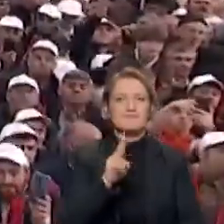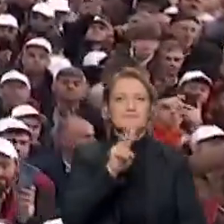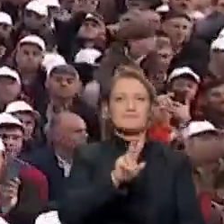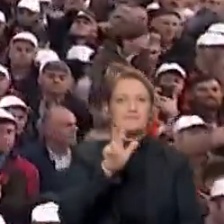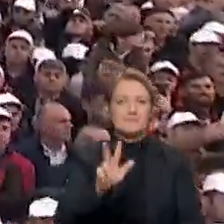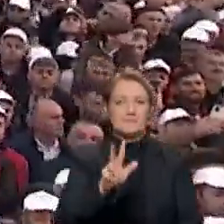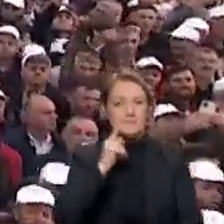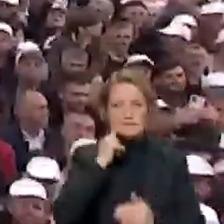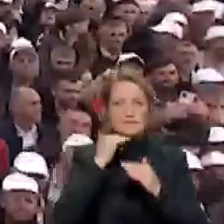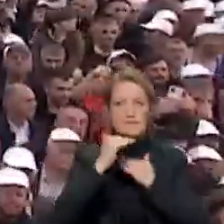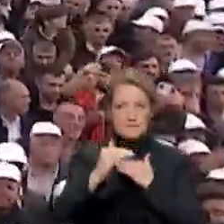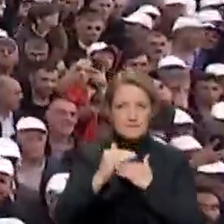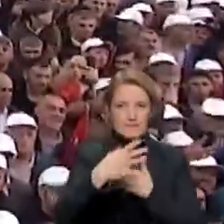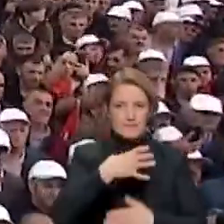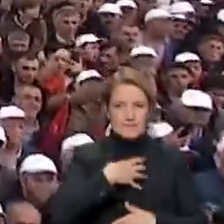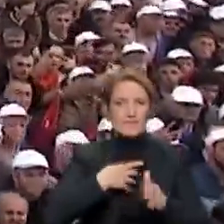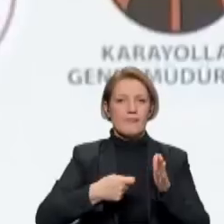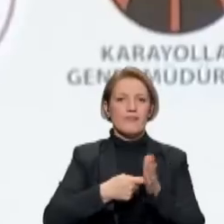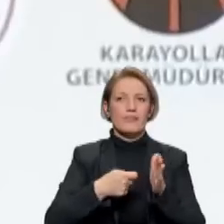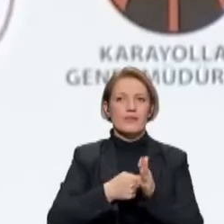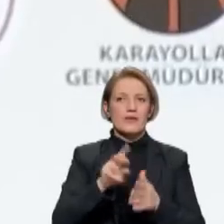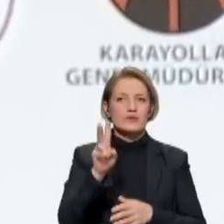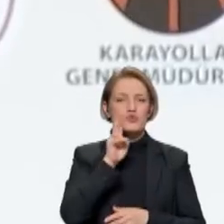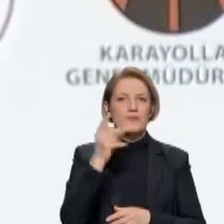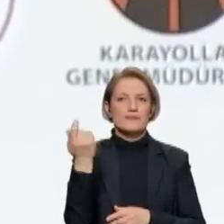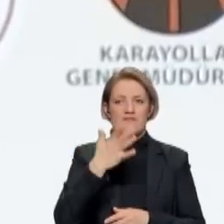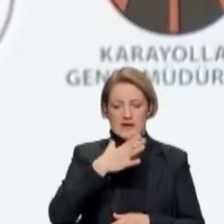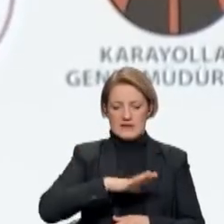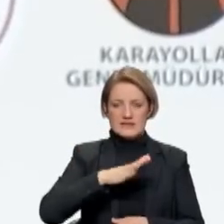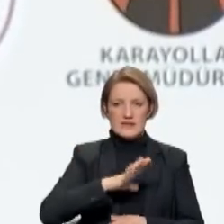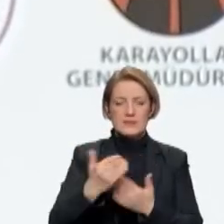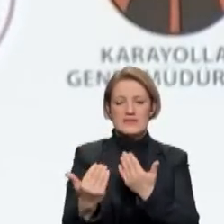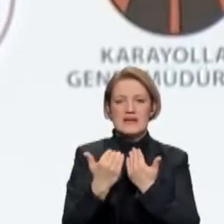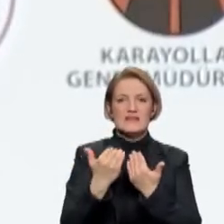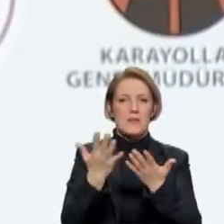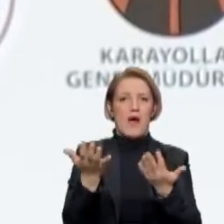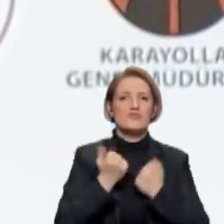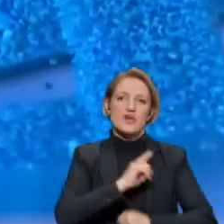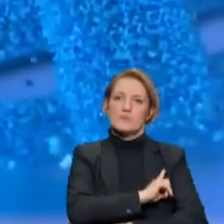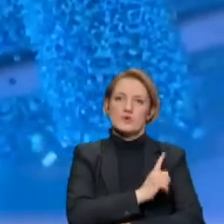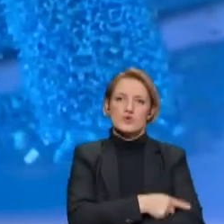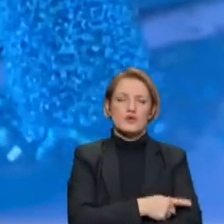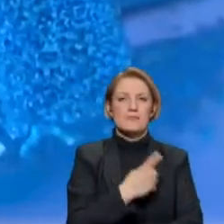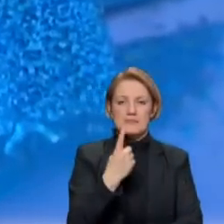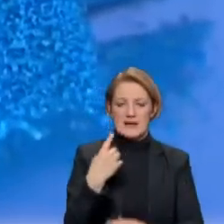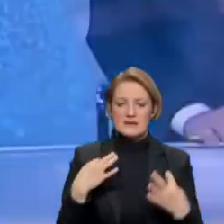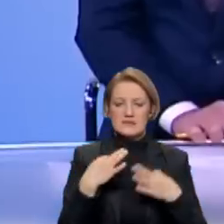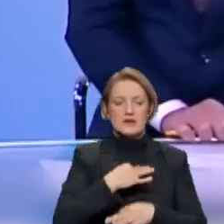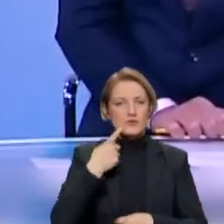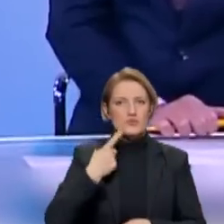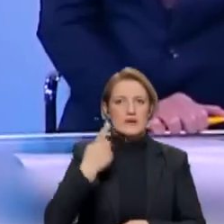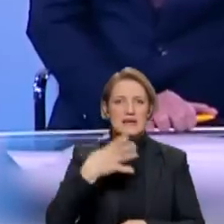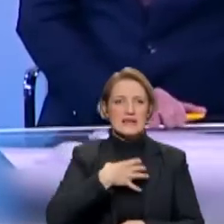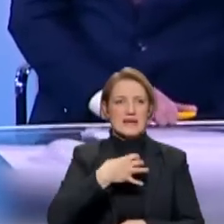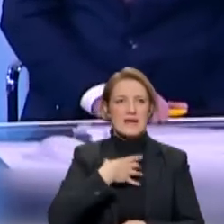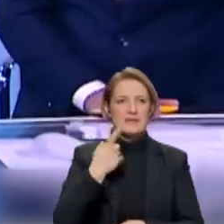2023'te. Milletimizden kendi adımıza son defa istediğimiz destekten alacağımız güçle. Bir de Sayın Cumhurbaşkanımız kendisini